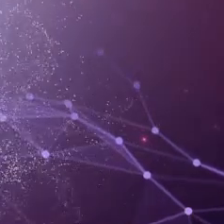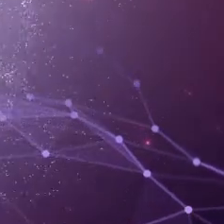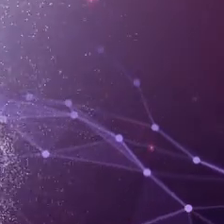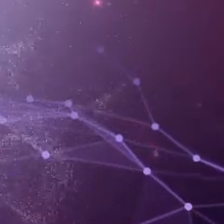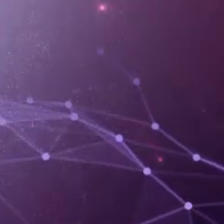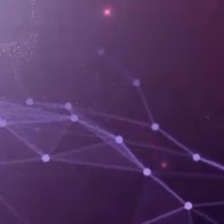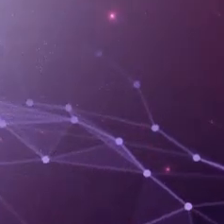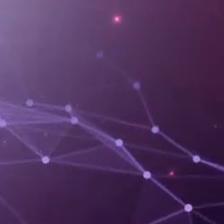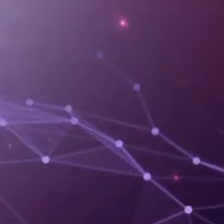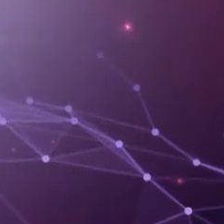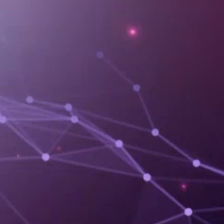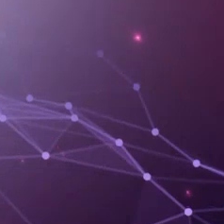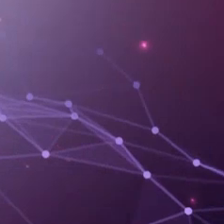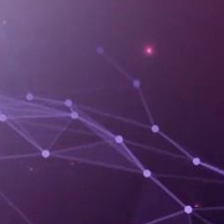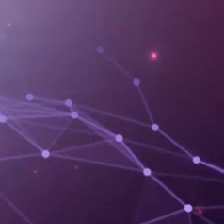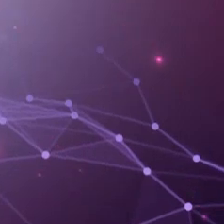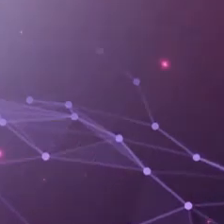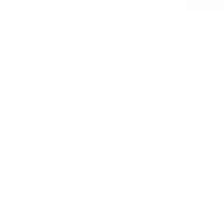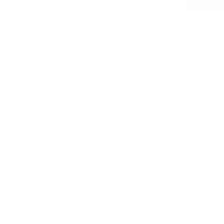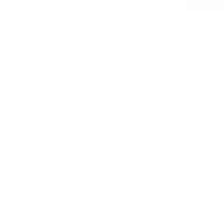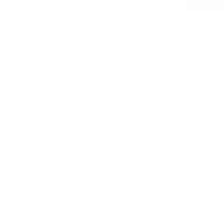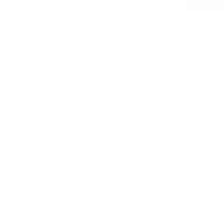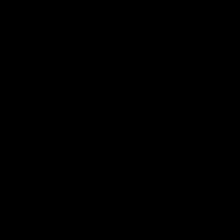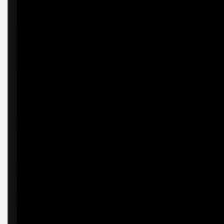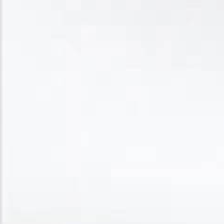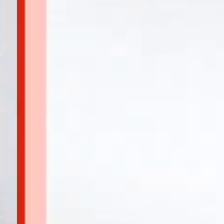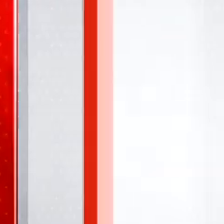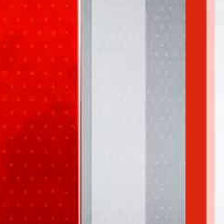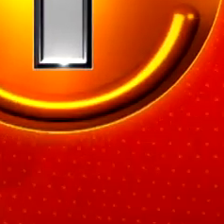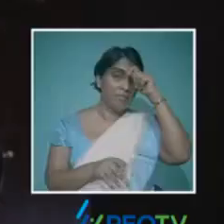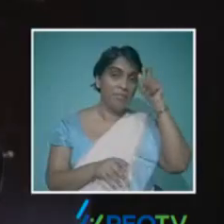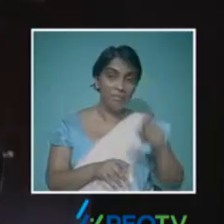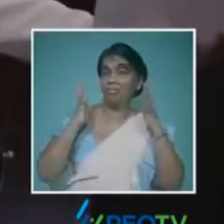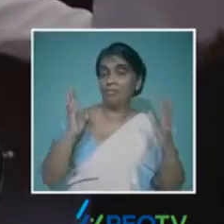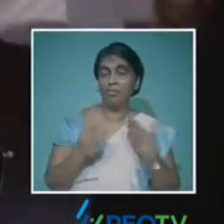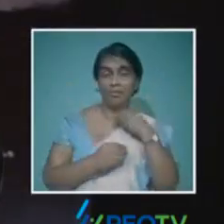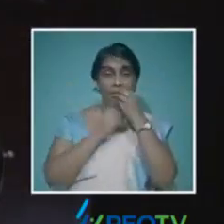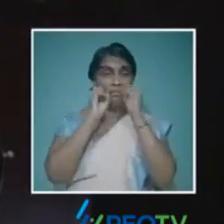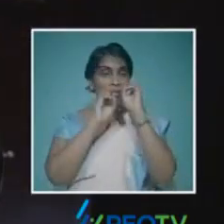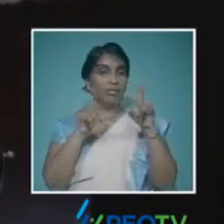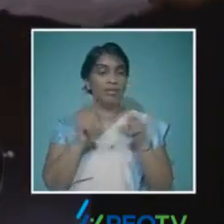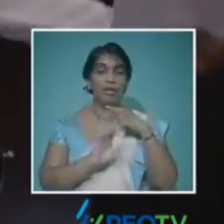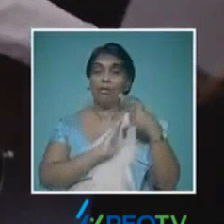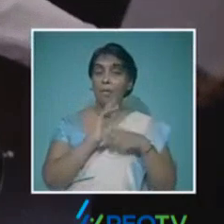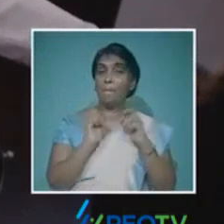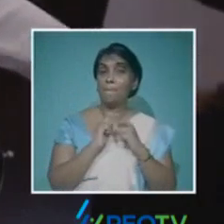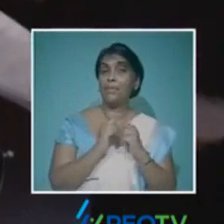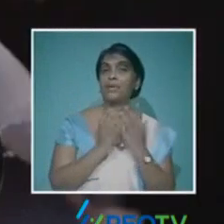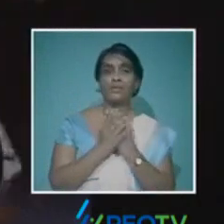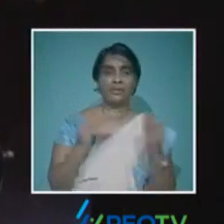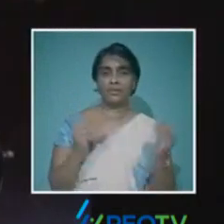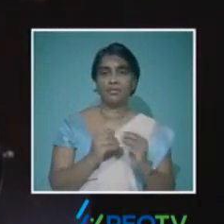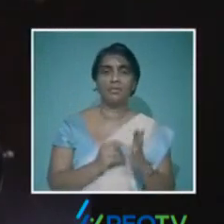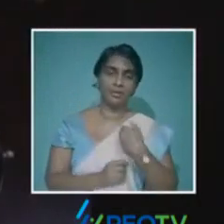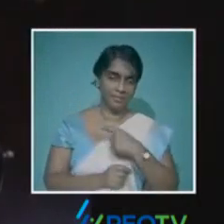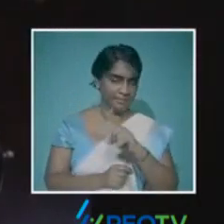විශිෂ්ටතම බැංකුව ලෙස NDB බැංකුව දුරෝමනී සංග්‍රහමකින් පිදුම් ලබයි. NDB බැංකුව. අද පාර්ලිමේන්තුවේ පැවති සංශෝධිත අයවැය යෝජනා